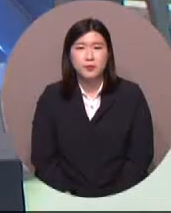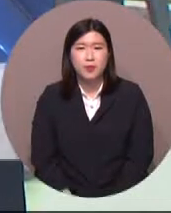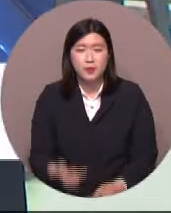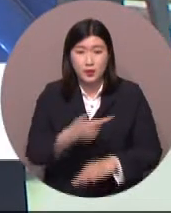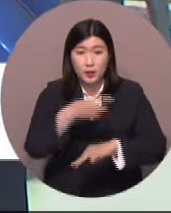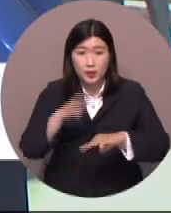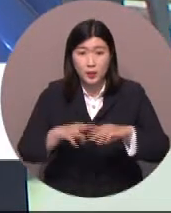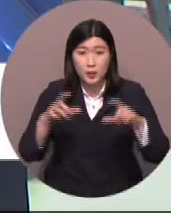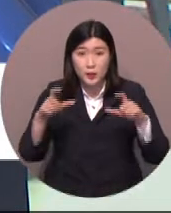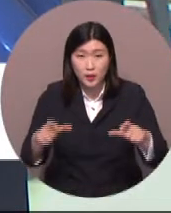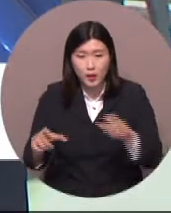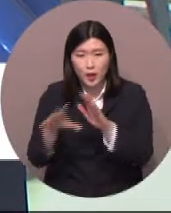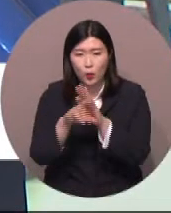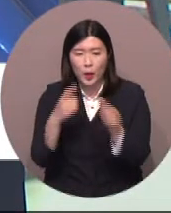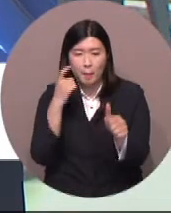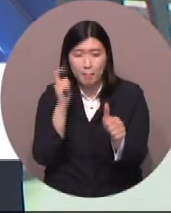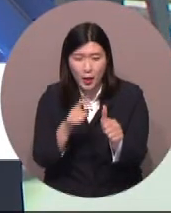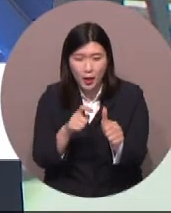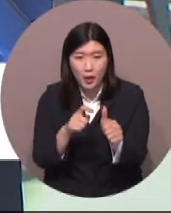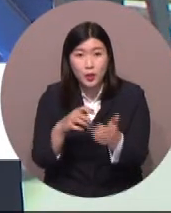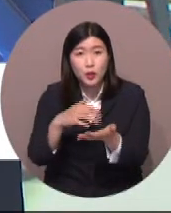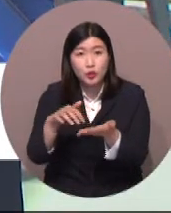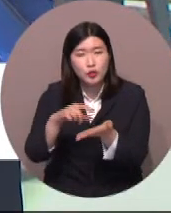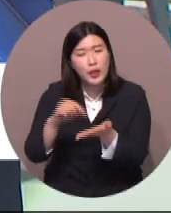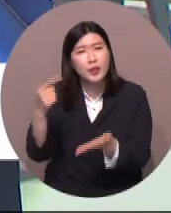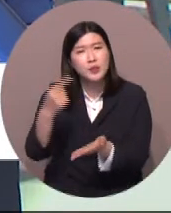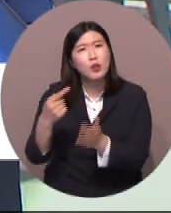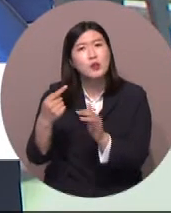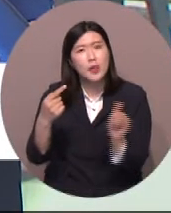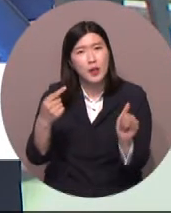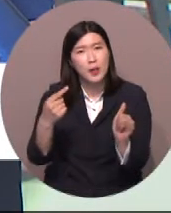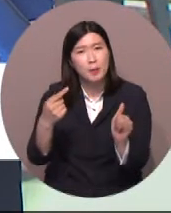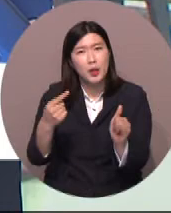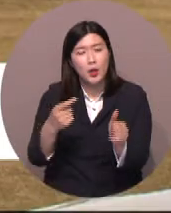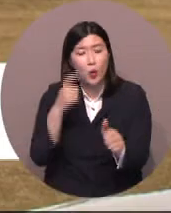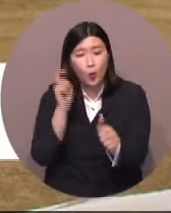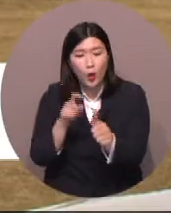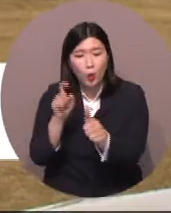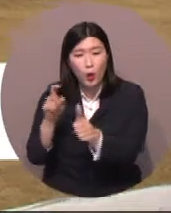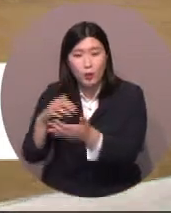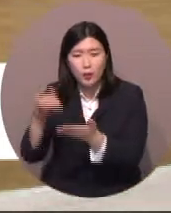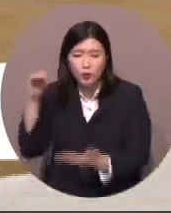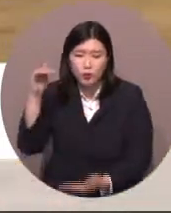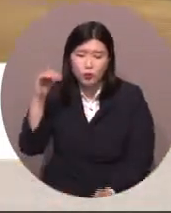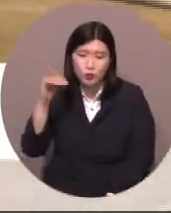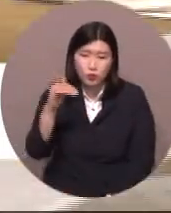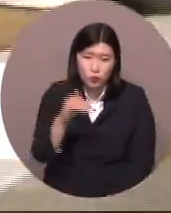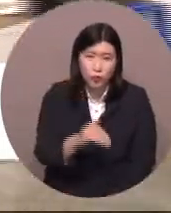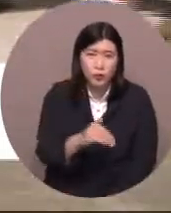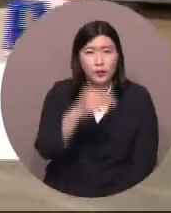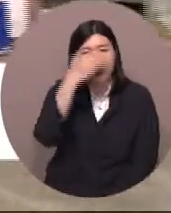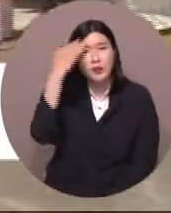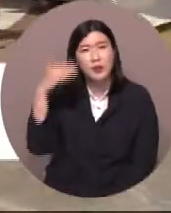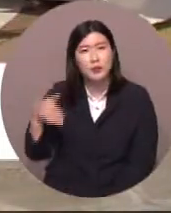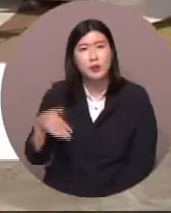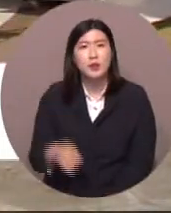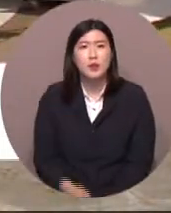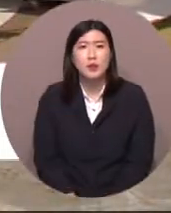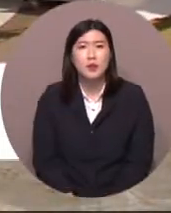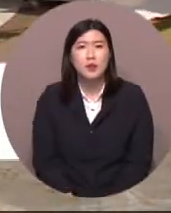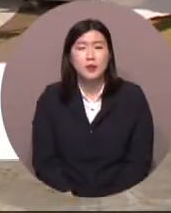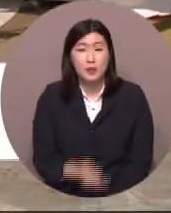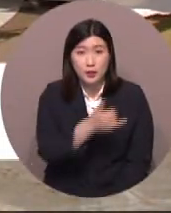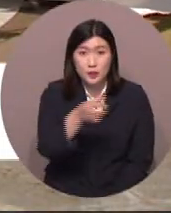대전에서 이틀 연속 천명 때 코로 날고 확진 에 이어지면서 확산 3가 뚜렷하게 누그러지는 양상을 보이고 있습니다